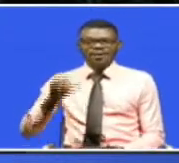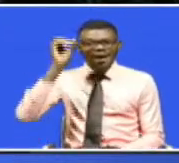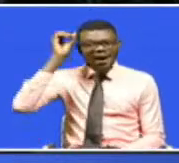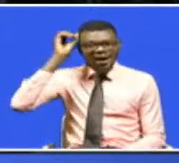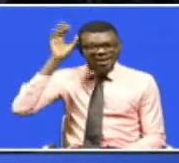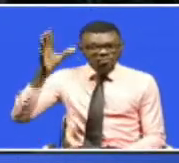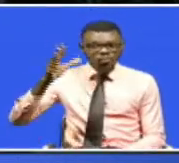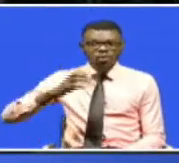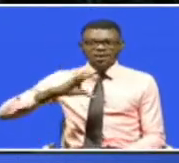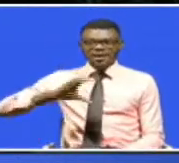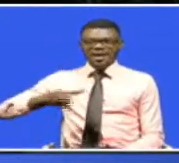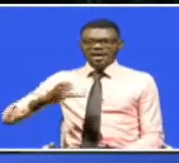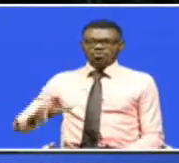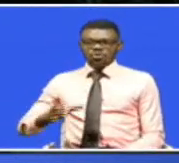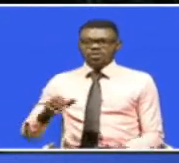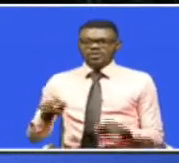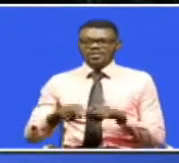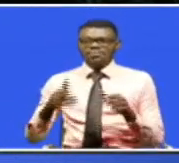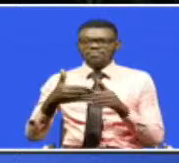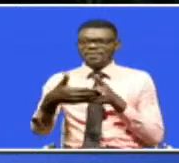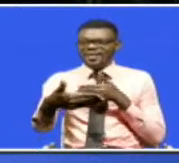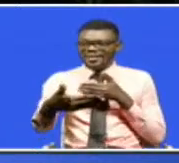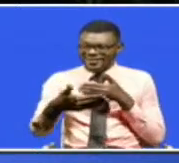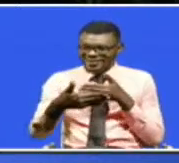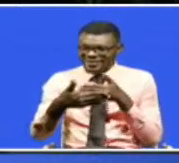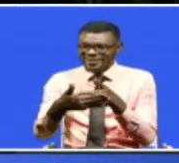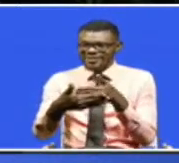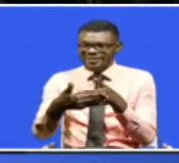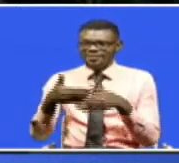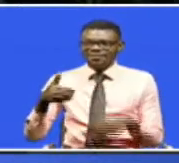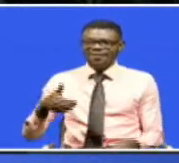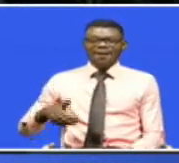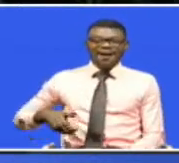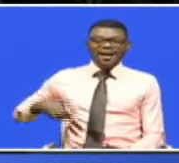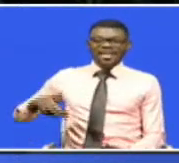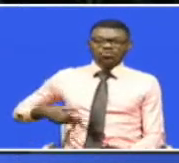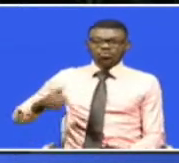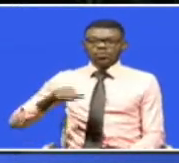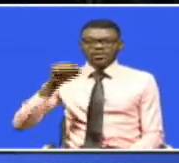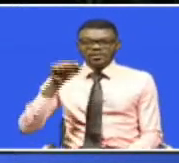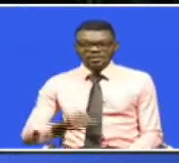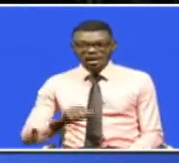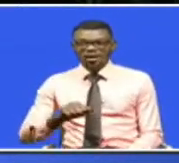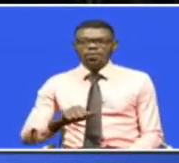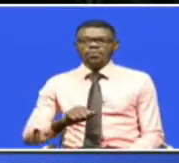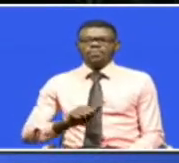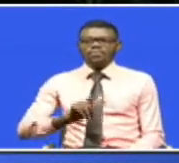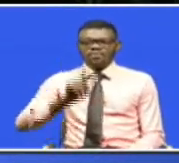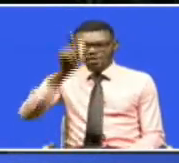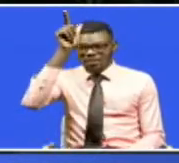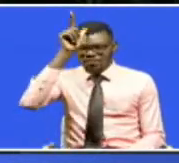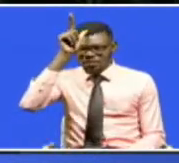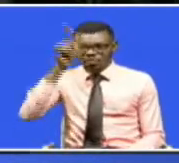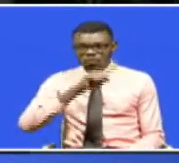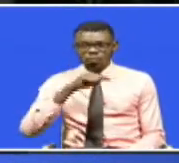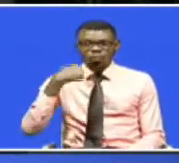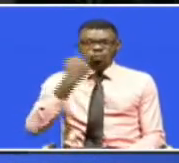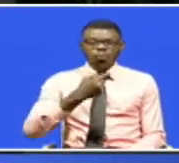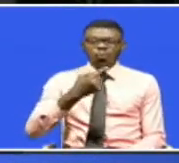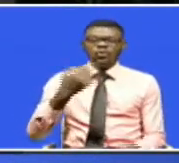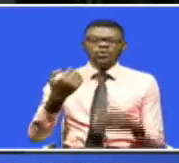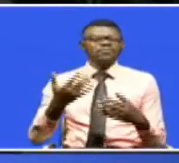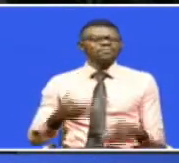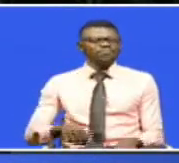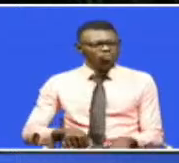ya Kiambu na linakaribiana zaidi na eneo bunge la Gatundu Kusini ambapo ni nyumbani kwa kiongozi wa chama cha